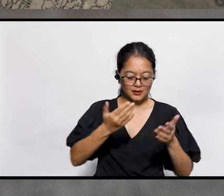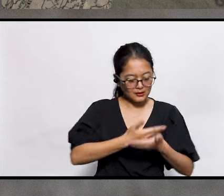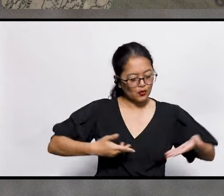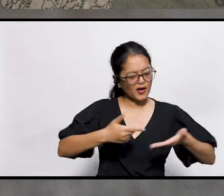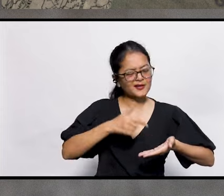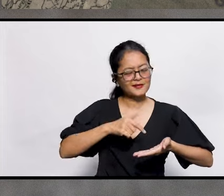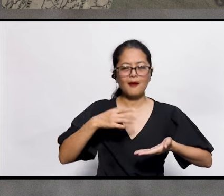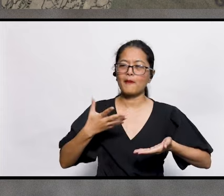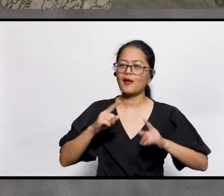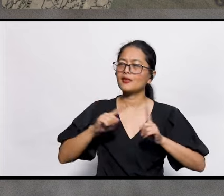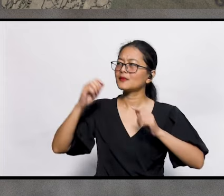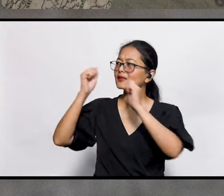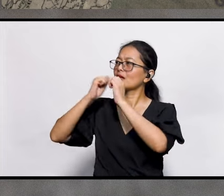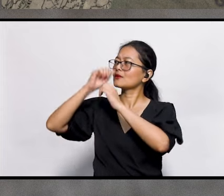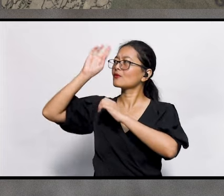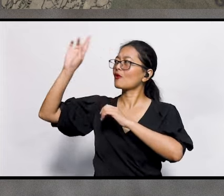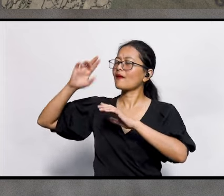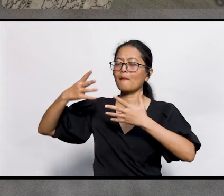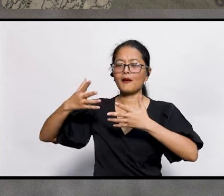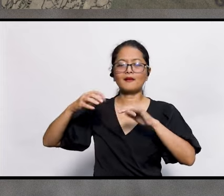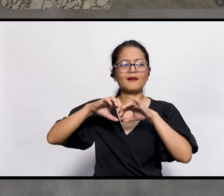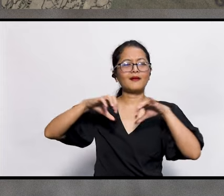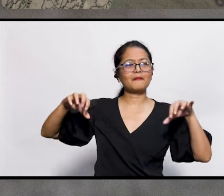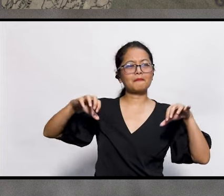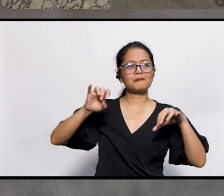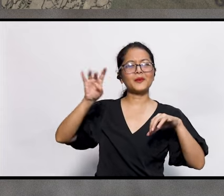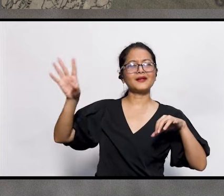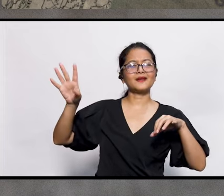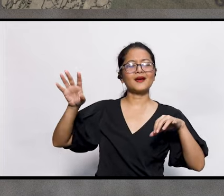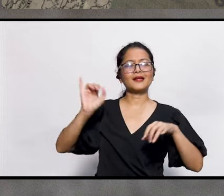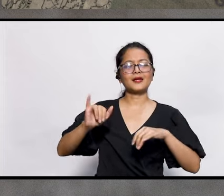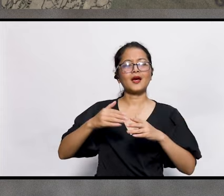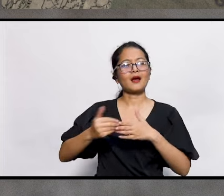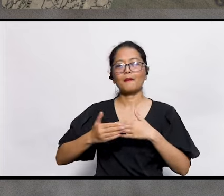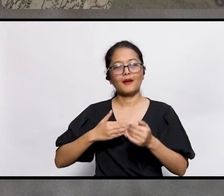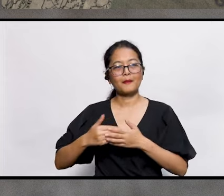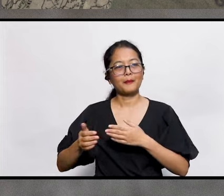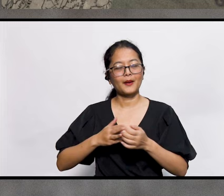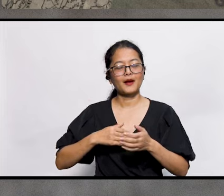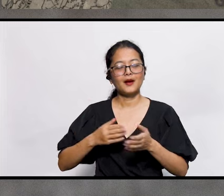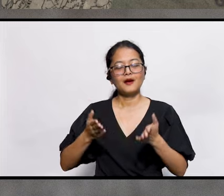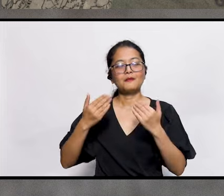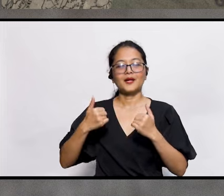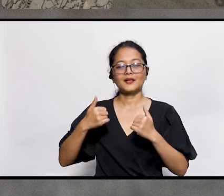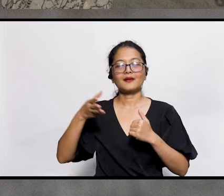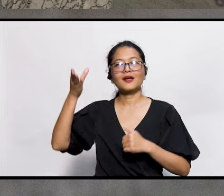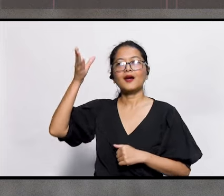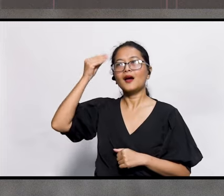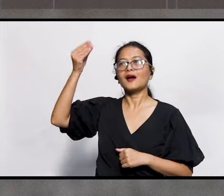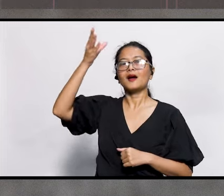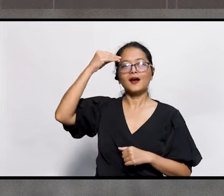saudara maka itu setiap kita perlu collecting the memory of your encounter with